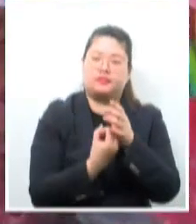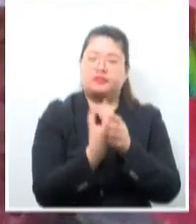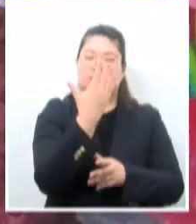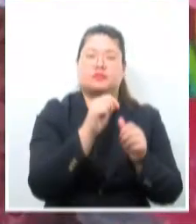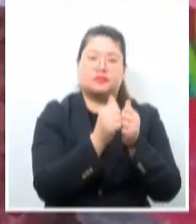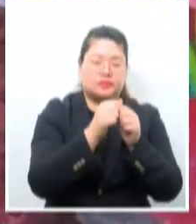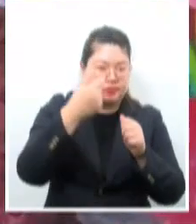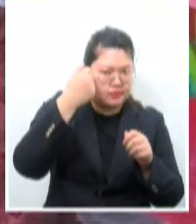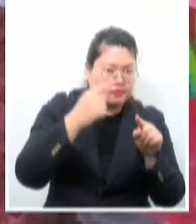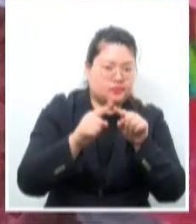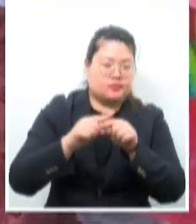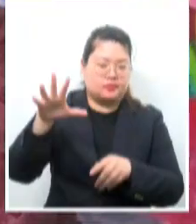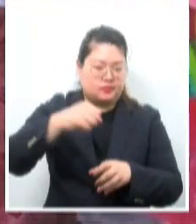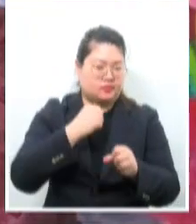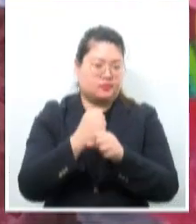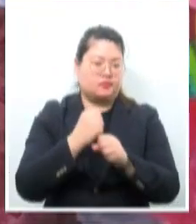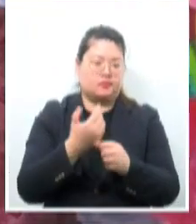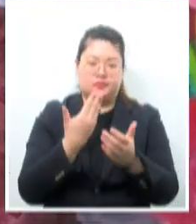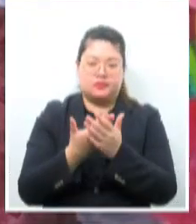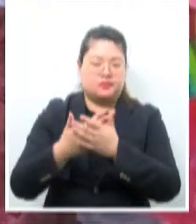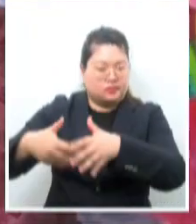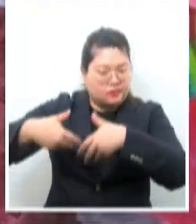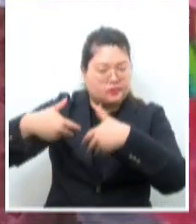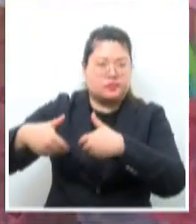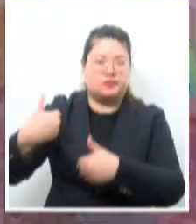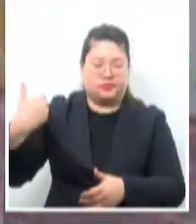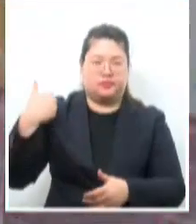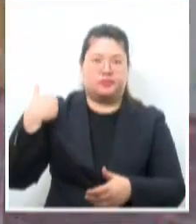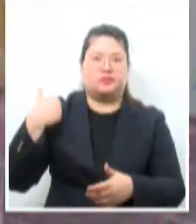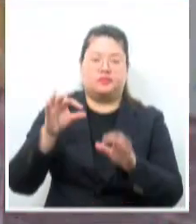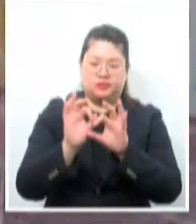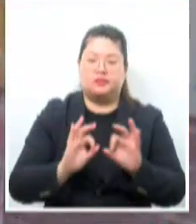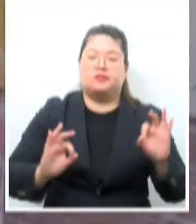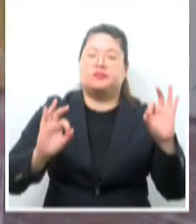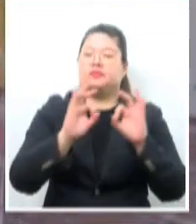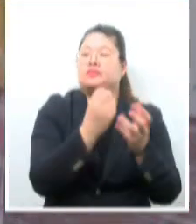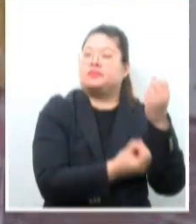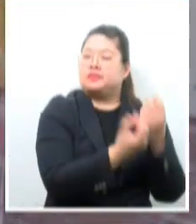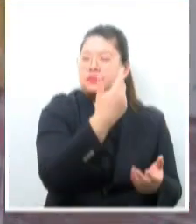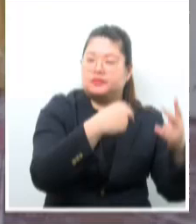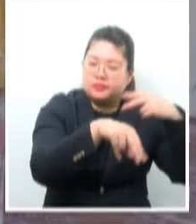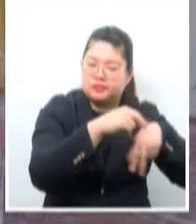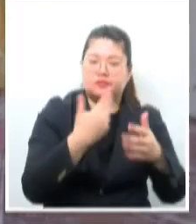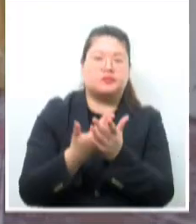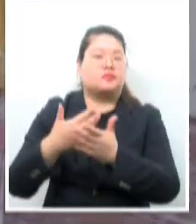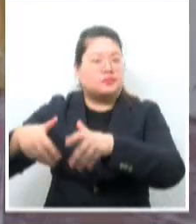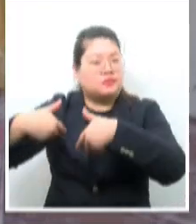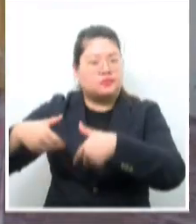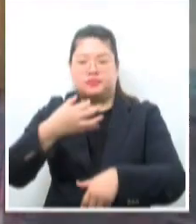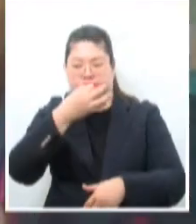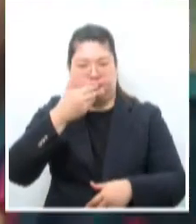ท้องถิ่นจนสามารถสร้างรายได้ในระหว่างเรียนถือว่าเป็นการสร้างป่าสร้างรายได้สร้างอาชีพที่ยั่งยืน